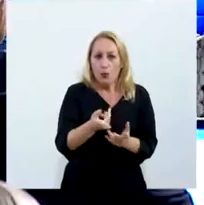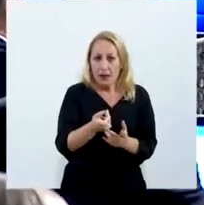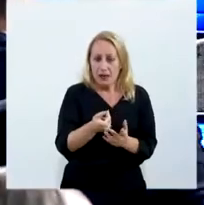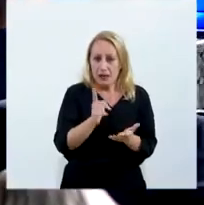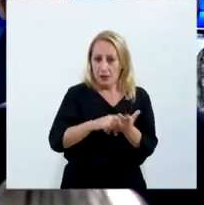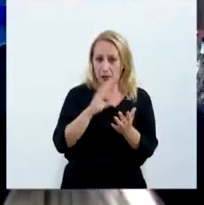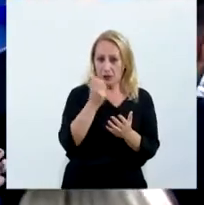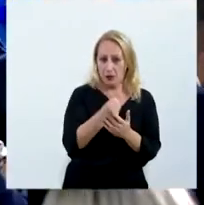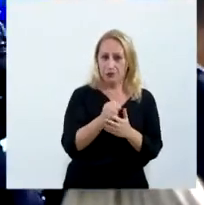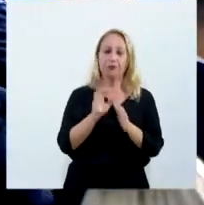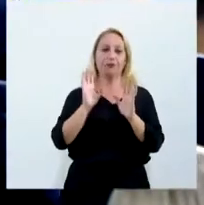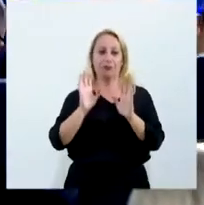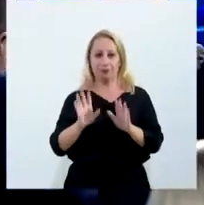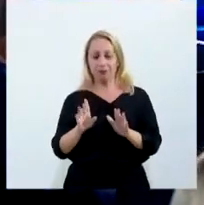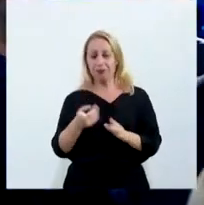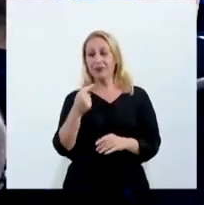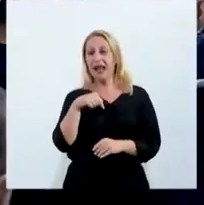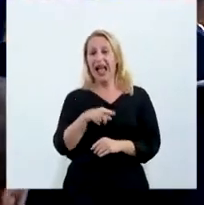Δεν πρέπει να αντιδρούμε σπασμωδικά.